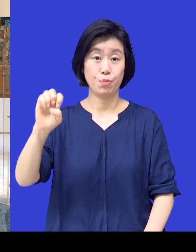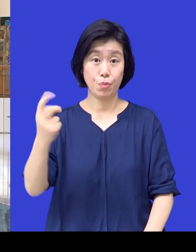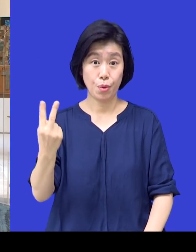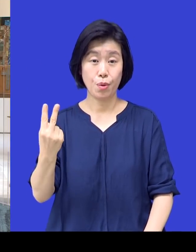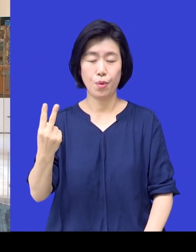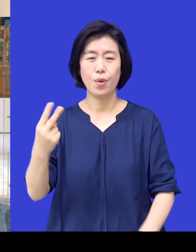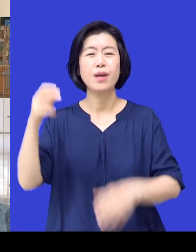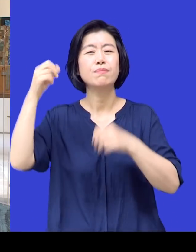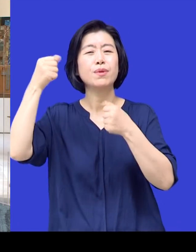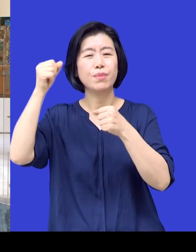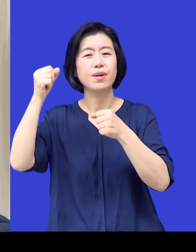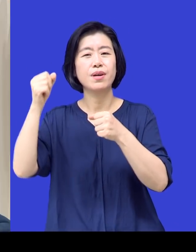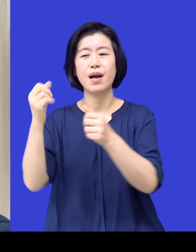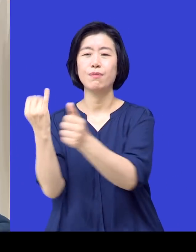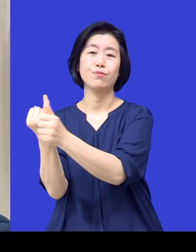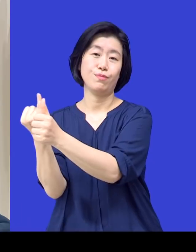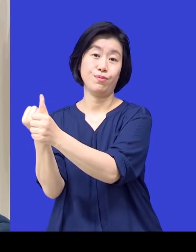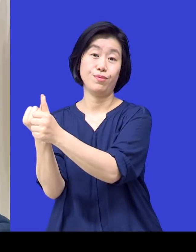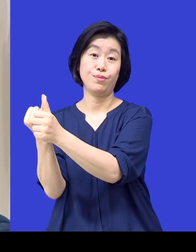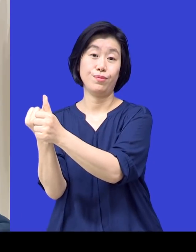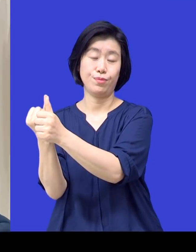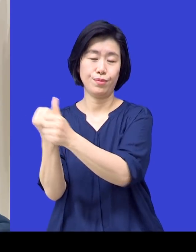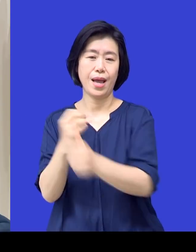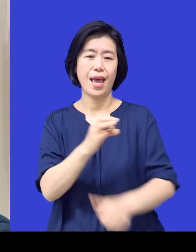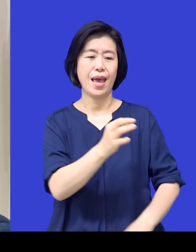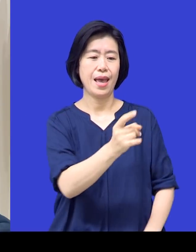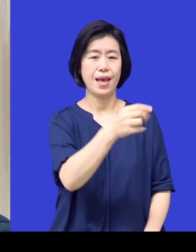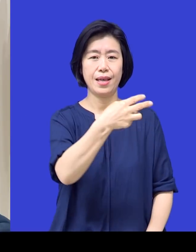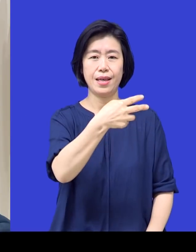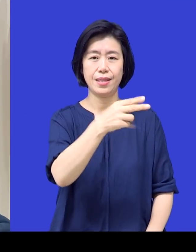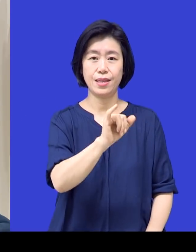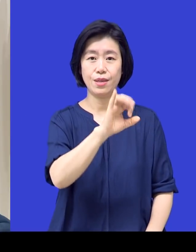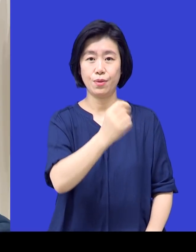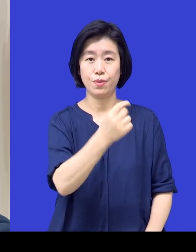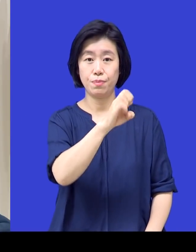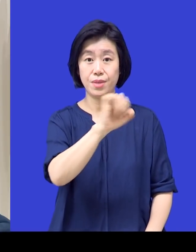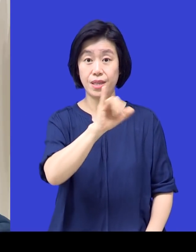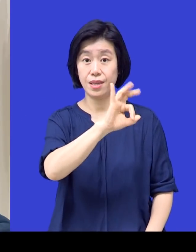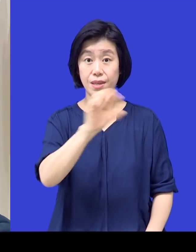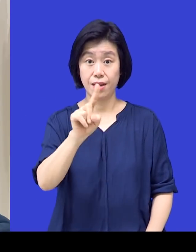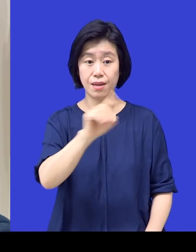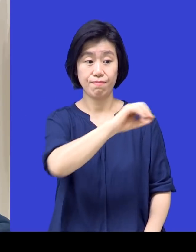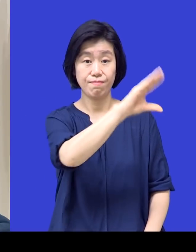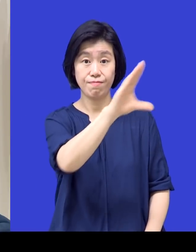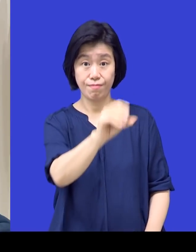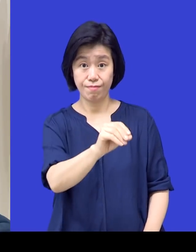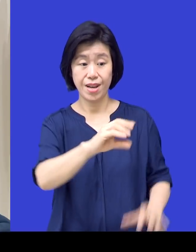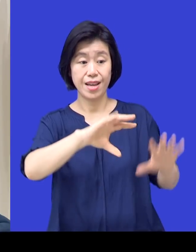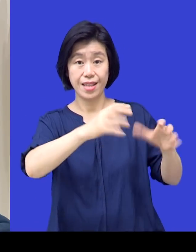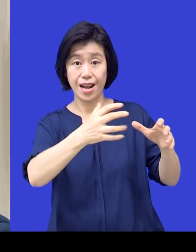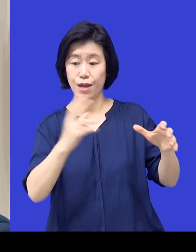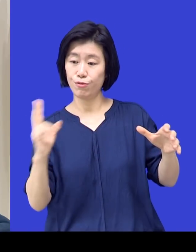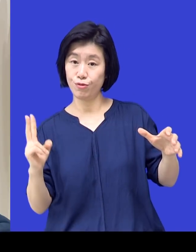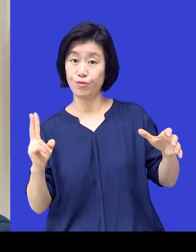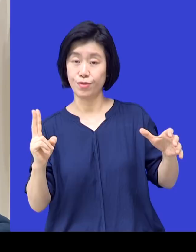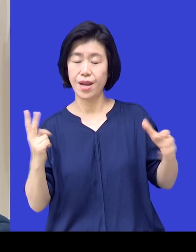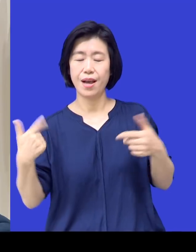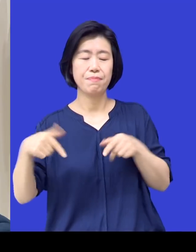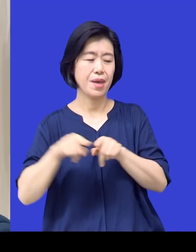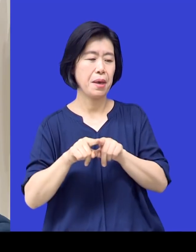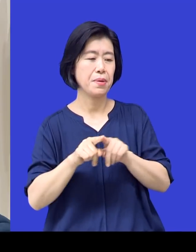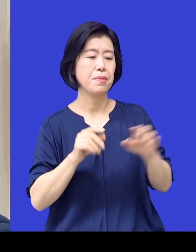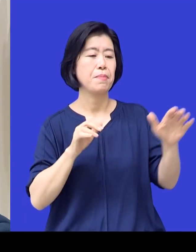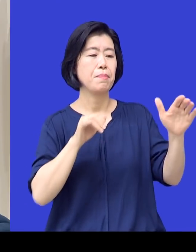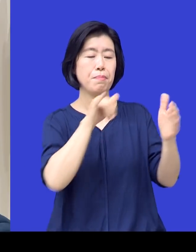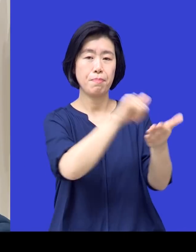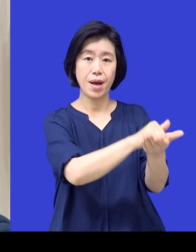예. 차인표 시네라와 함께. 그리고 차인표는 본인이 후원하는 이제 대학생. 예. 에티오피아의